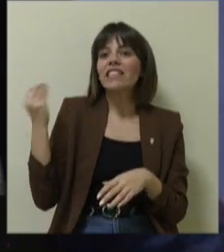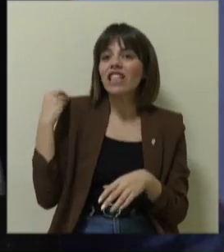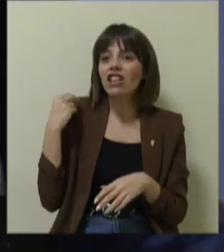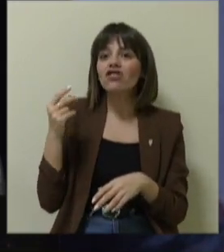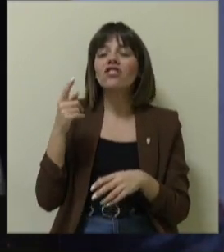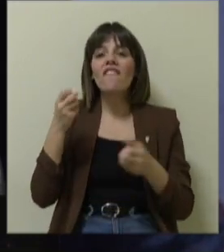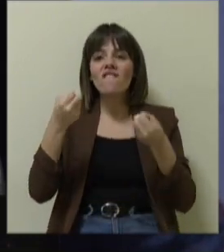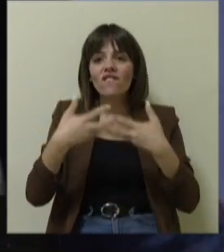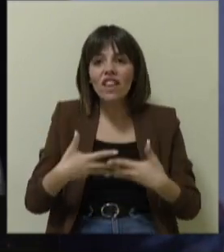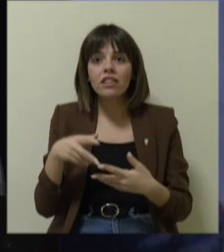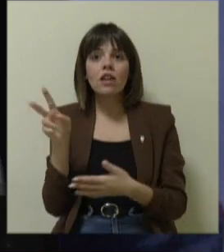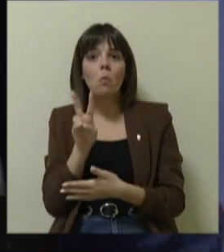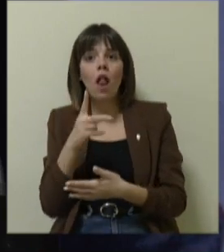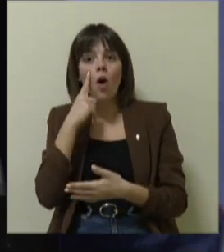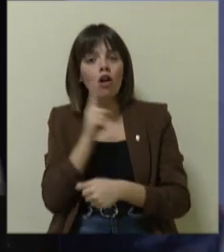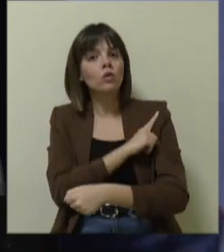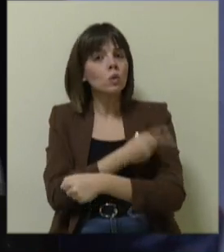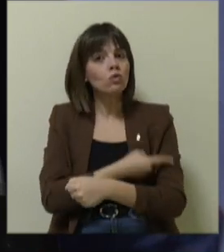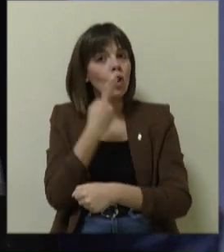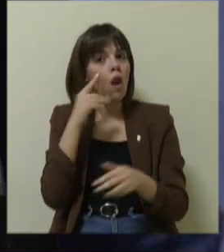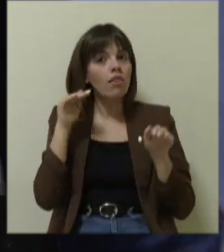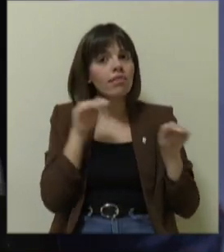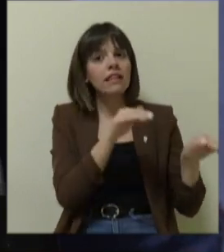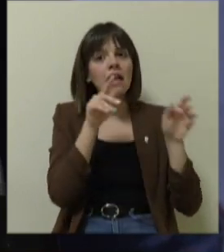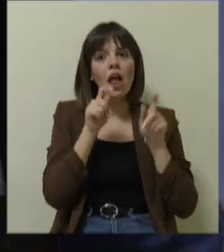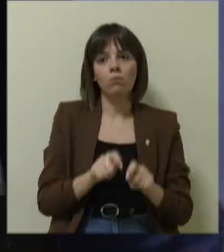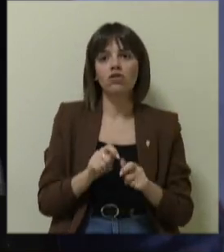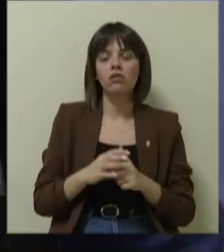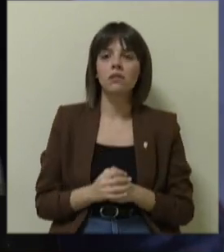modellerini güçlü bir biçimde destekleyeceğiz.